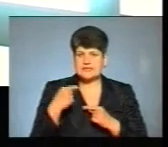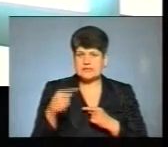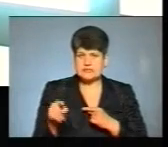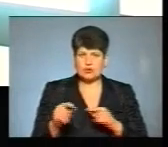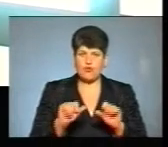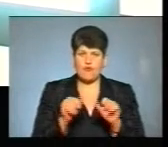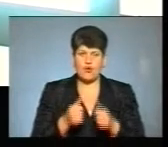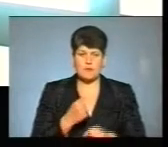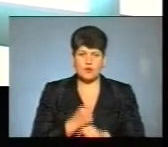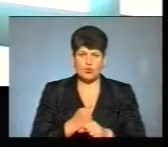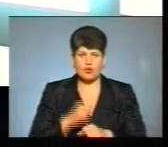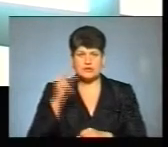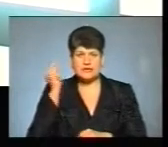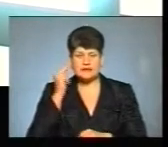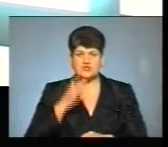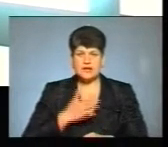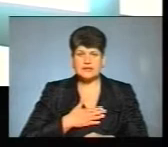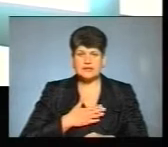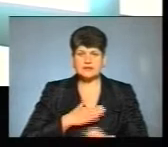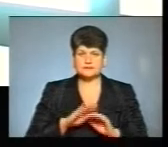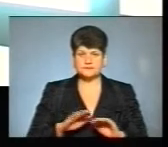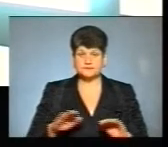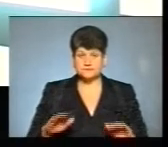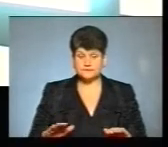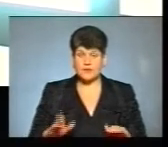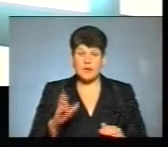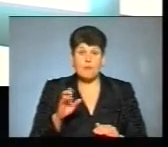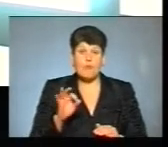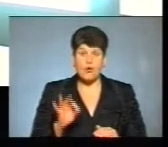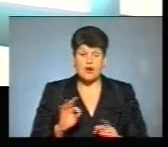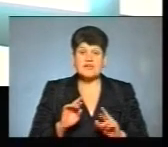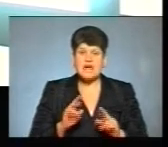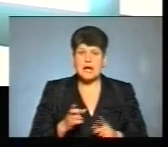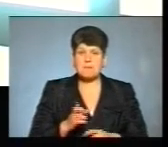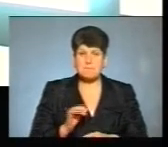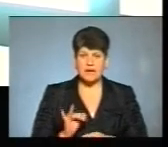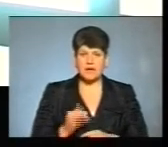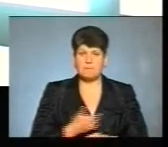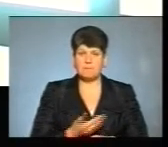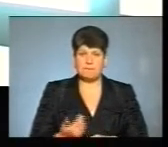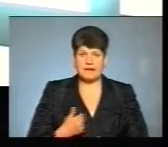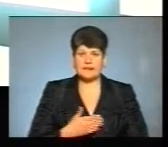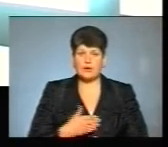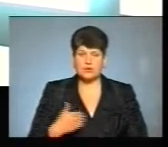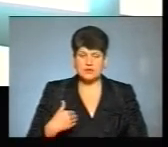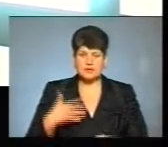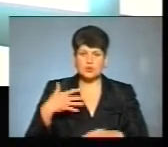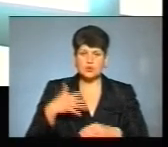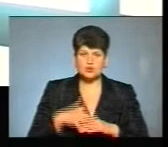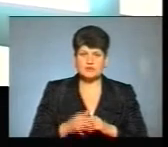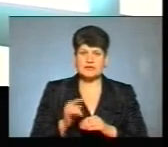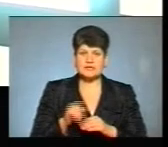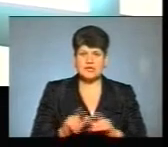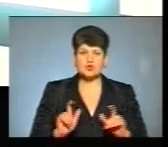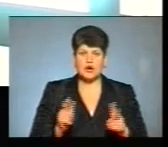роботи і навчання наших учнів. Бо як би ми не хотіли десь зрозуміти те, що